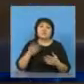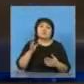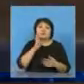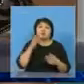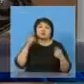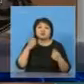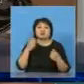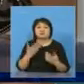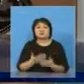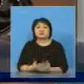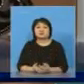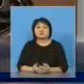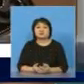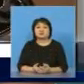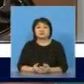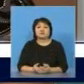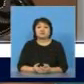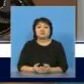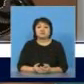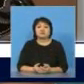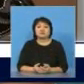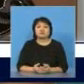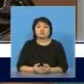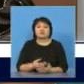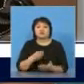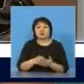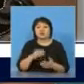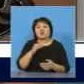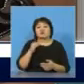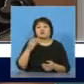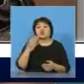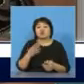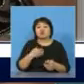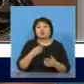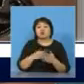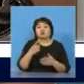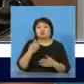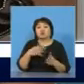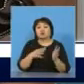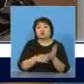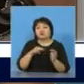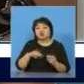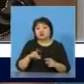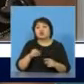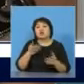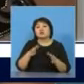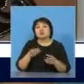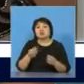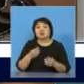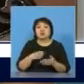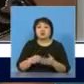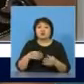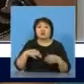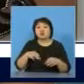девушкам. Да, я машинка F4. Машинку F4 я купила за 149 тысяч тенге. На остальные деньги